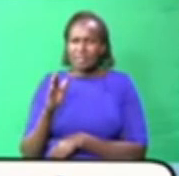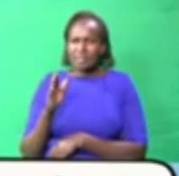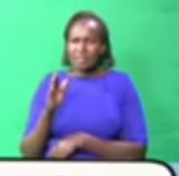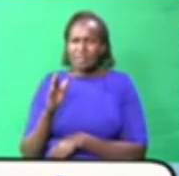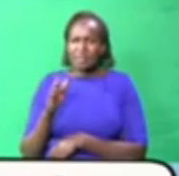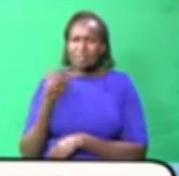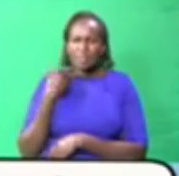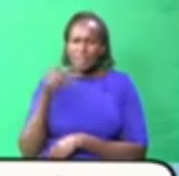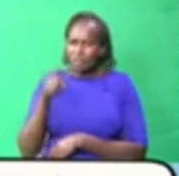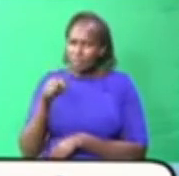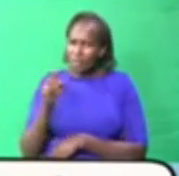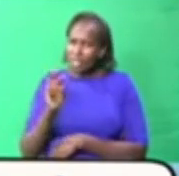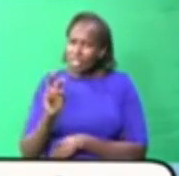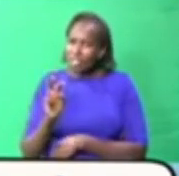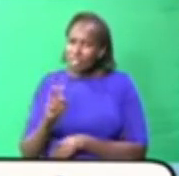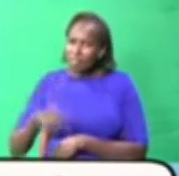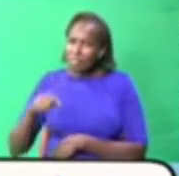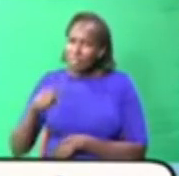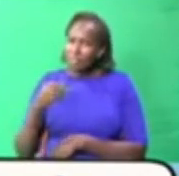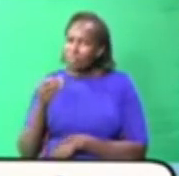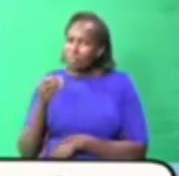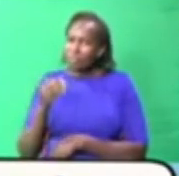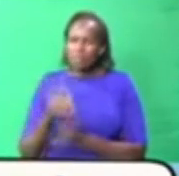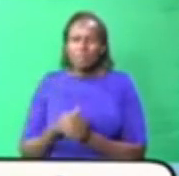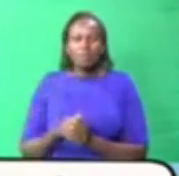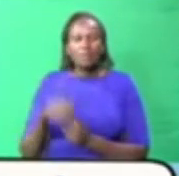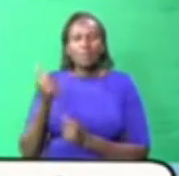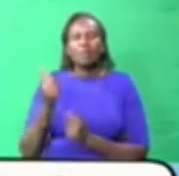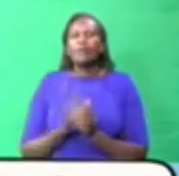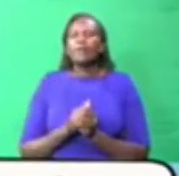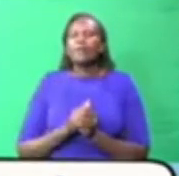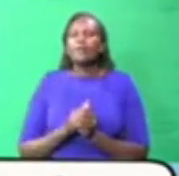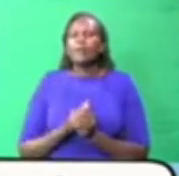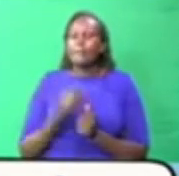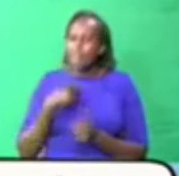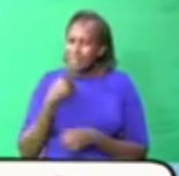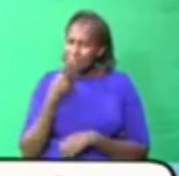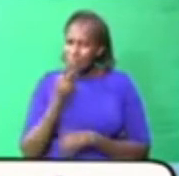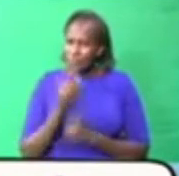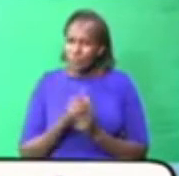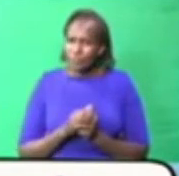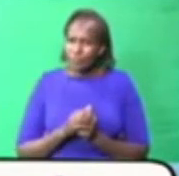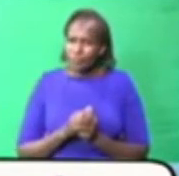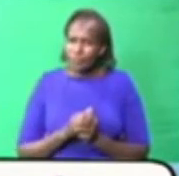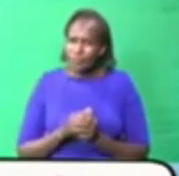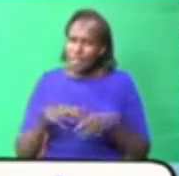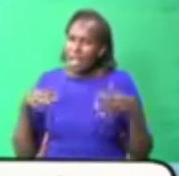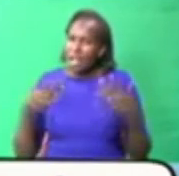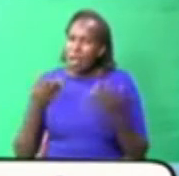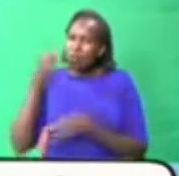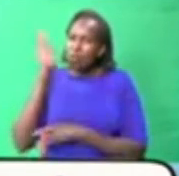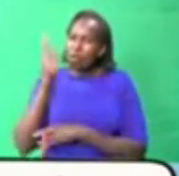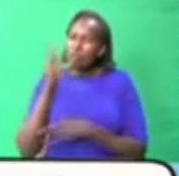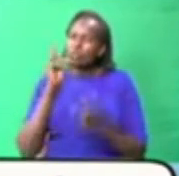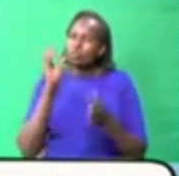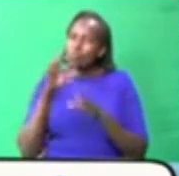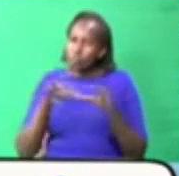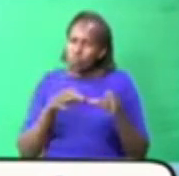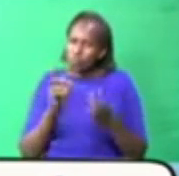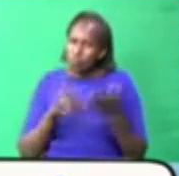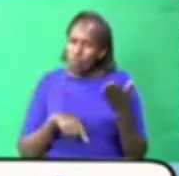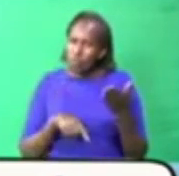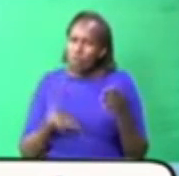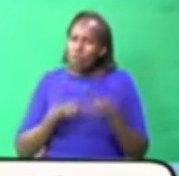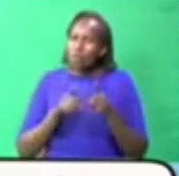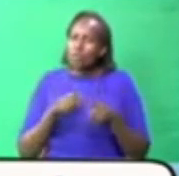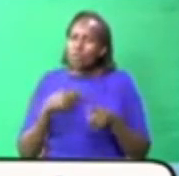hili. Wow, that was another one. But let me tell you, vile Mungu alifanya na vile nimeishi